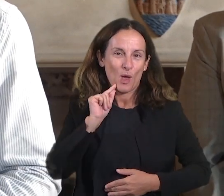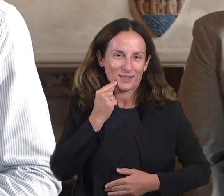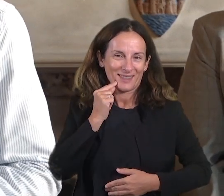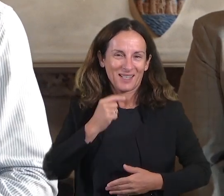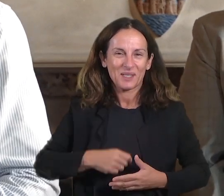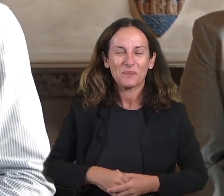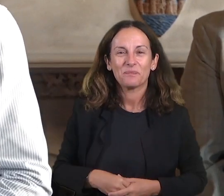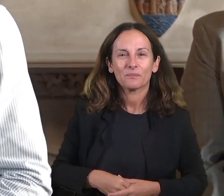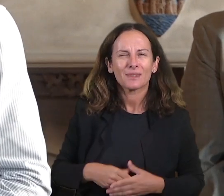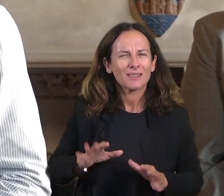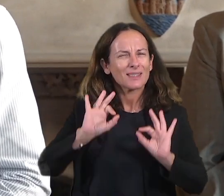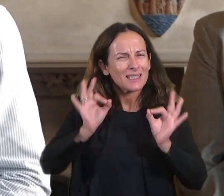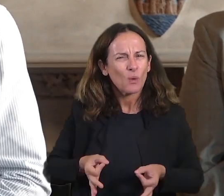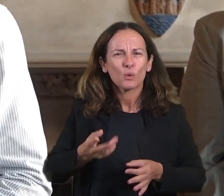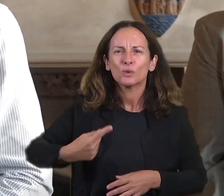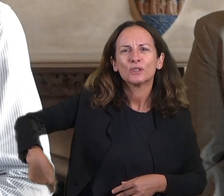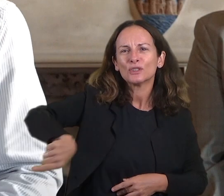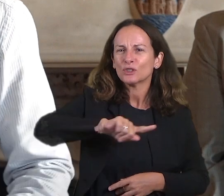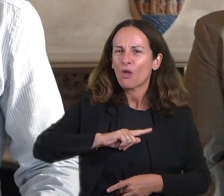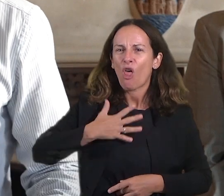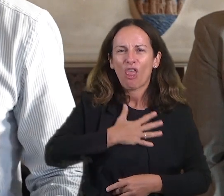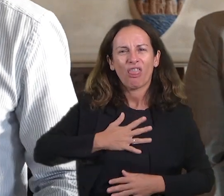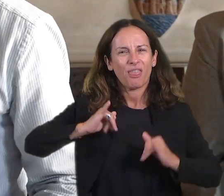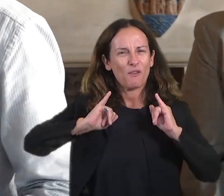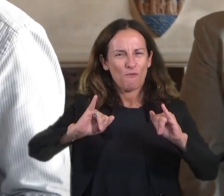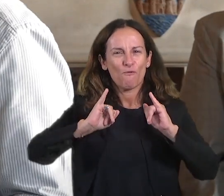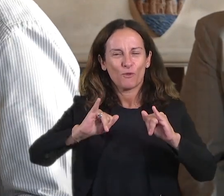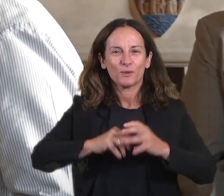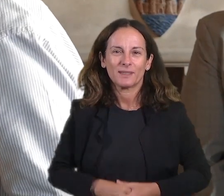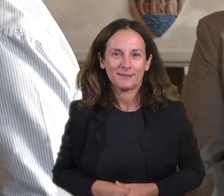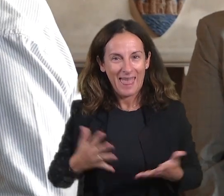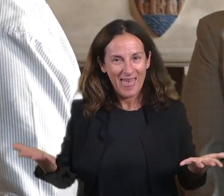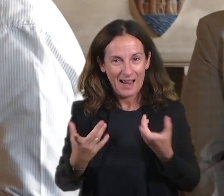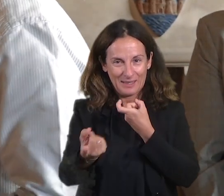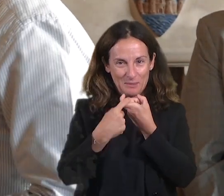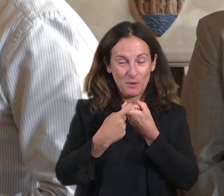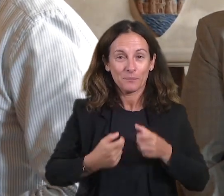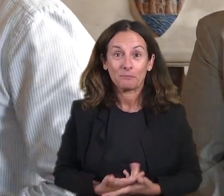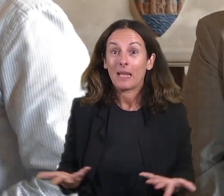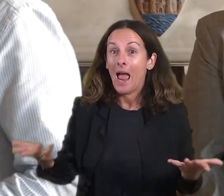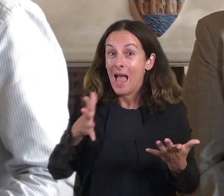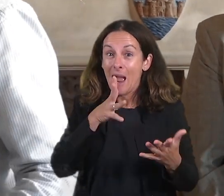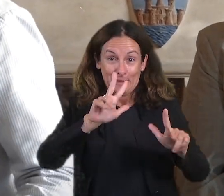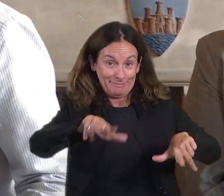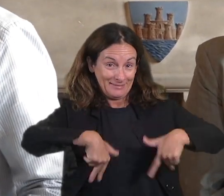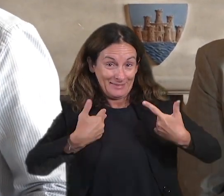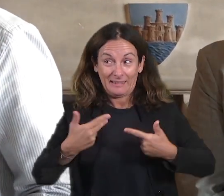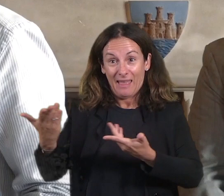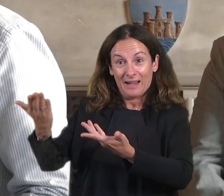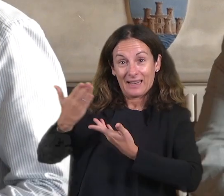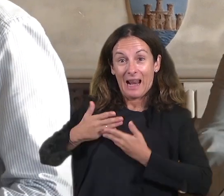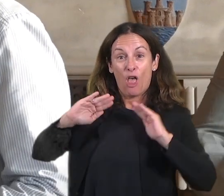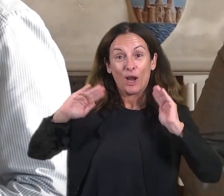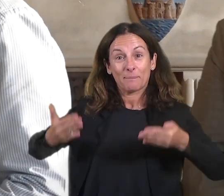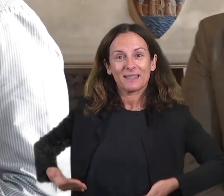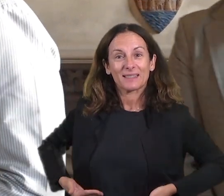tots en disfrutarem molt. I ara, si me permeteu, ja que m'han regalat aquesta camiseta